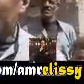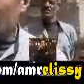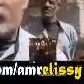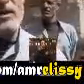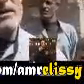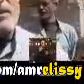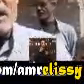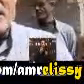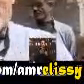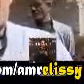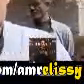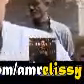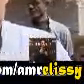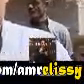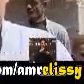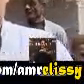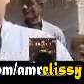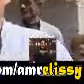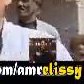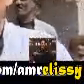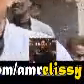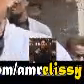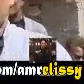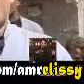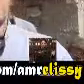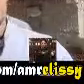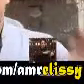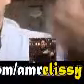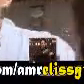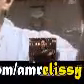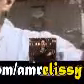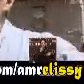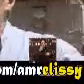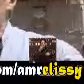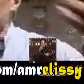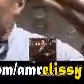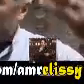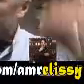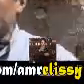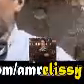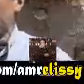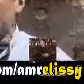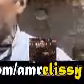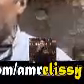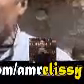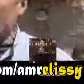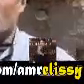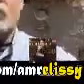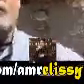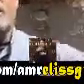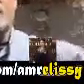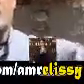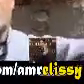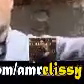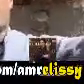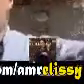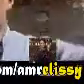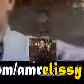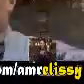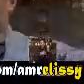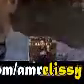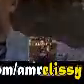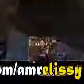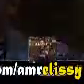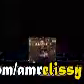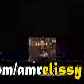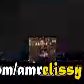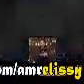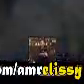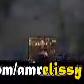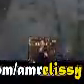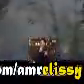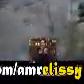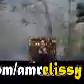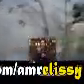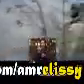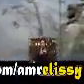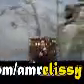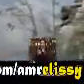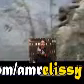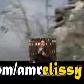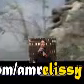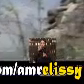كلها. فطبعا الطرعه ديت يعني في ناس بتتوضى منها وفي ناس بتروي منها